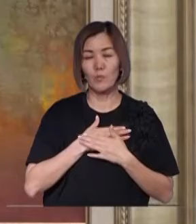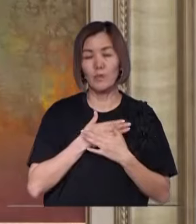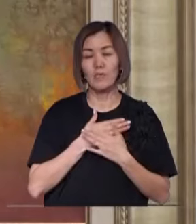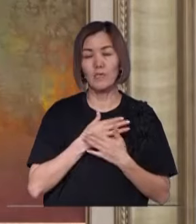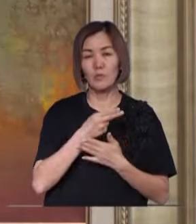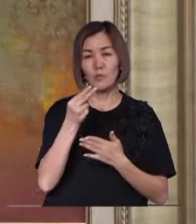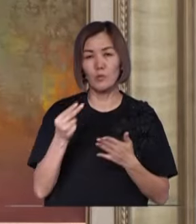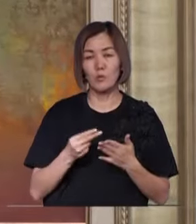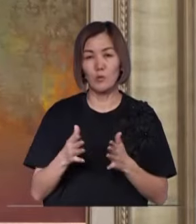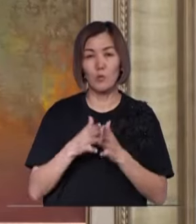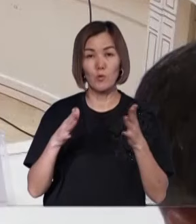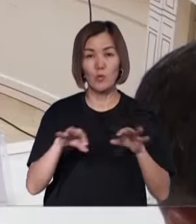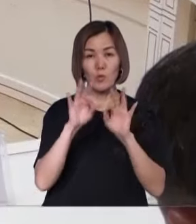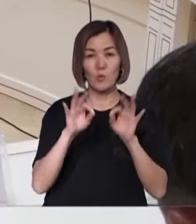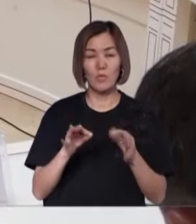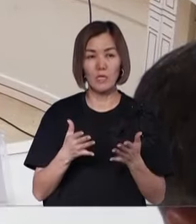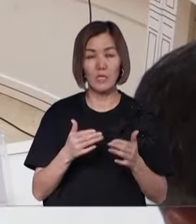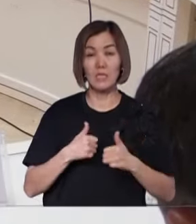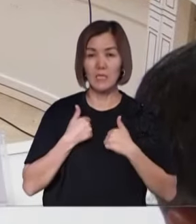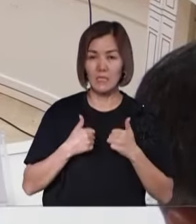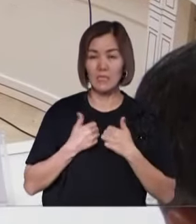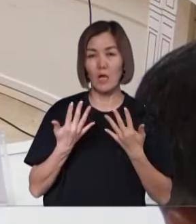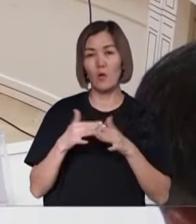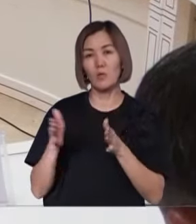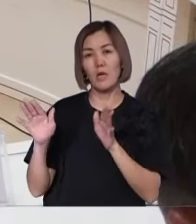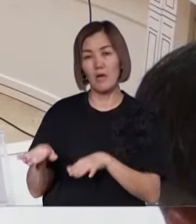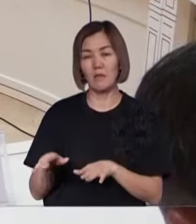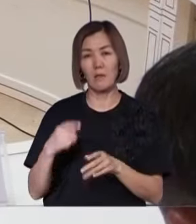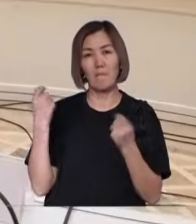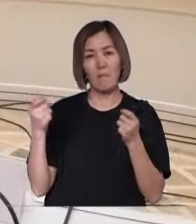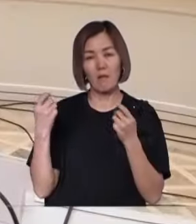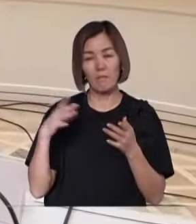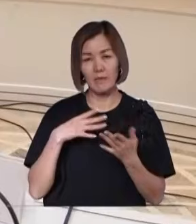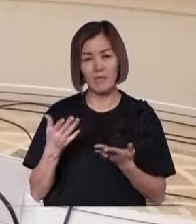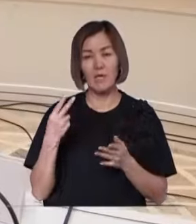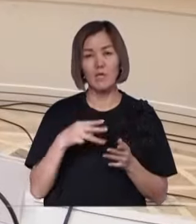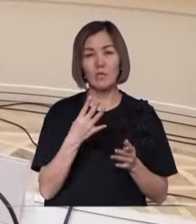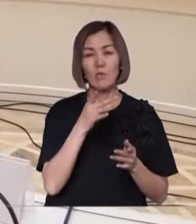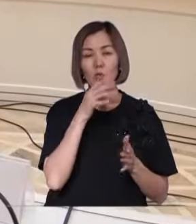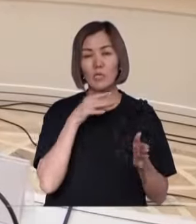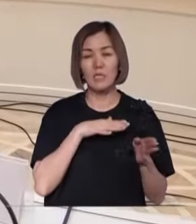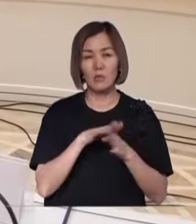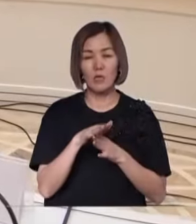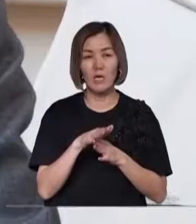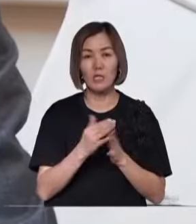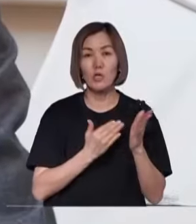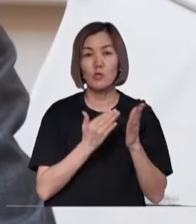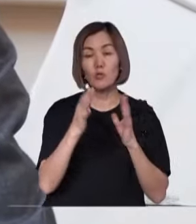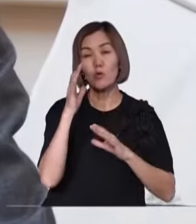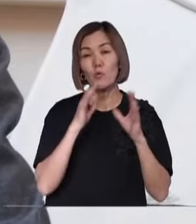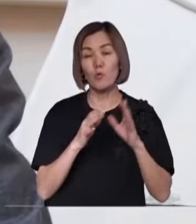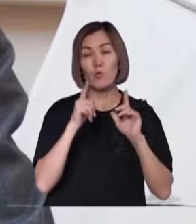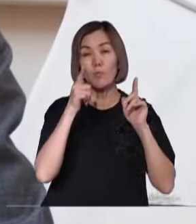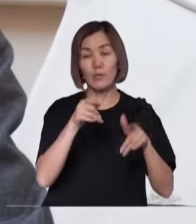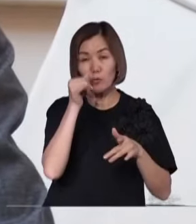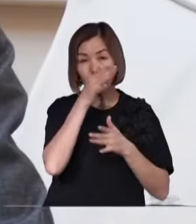дейін үлкен өнер ортасына түсе алмай ауылда жүрді, мал бақты. Тіпті 24 жасқа толғанша жоғары оқу орындарының